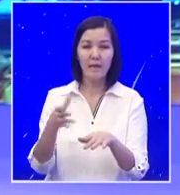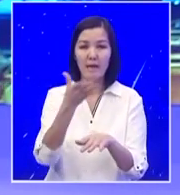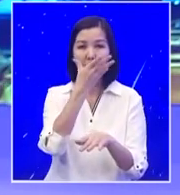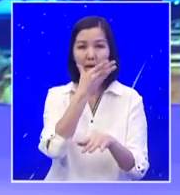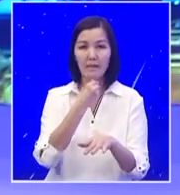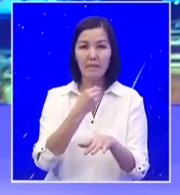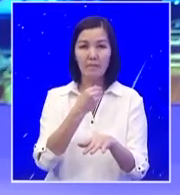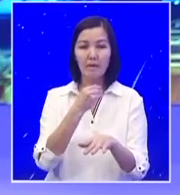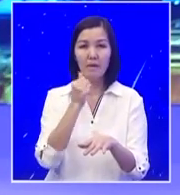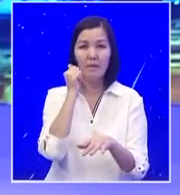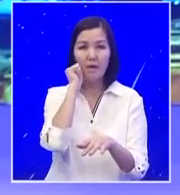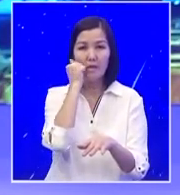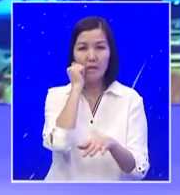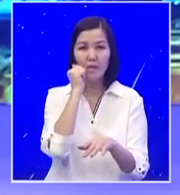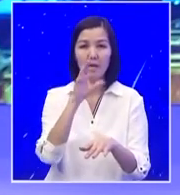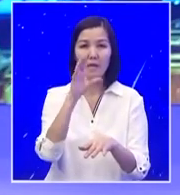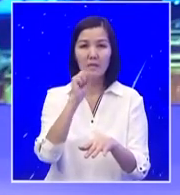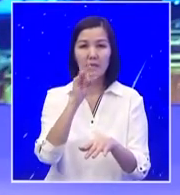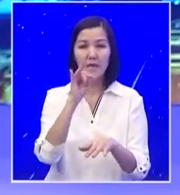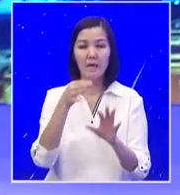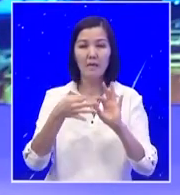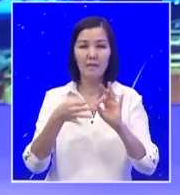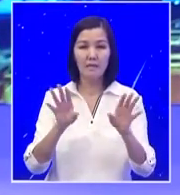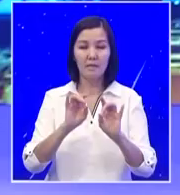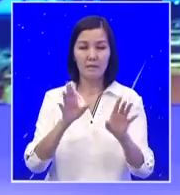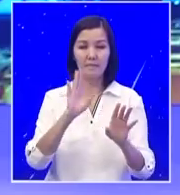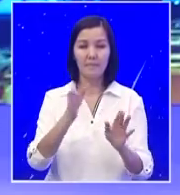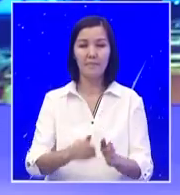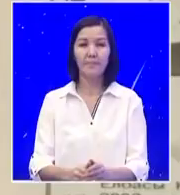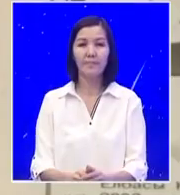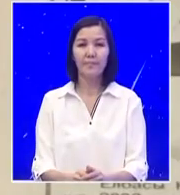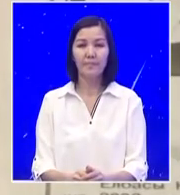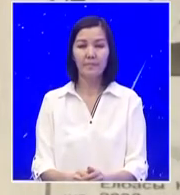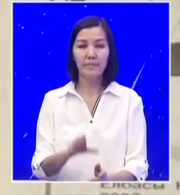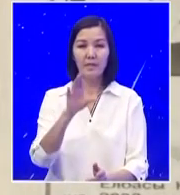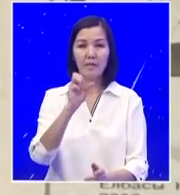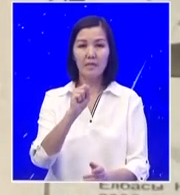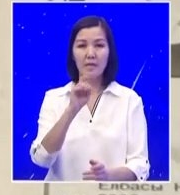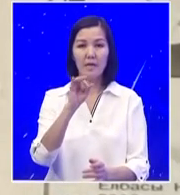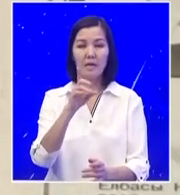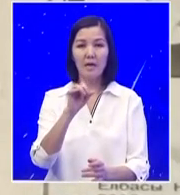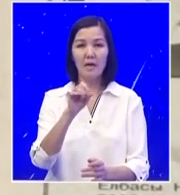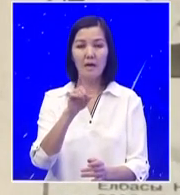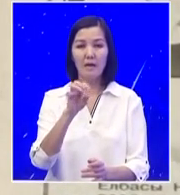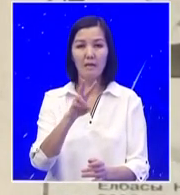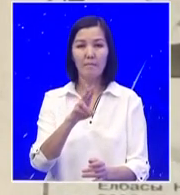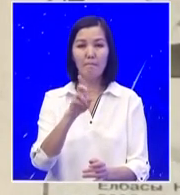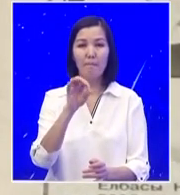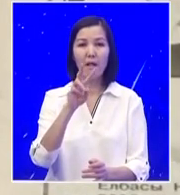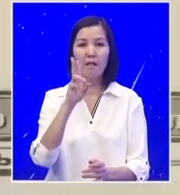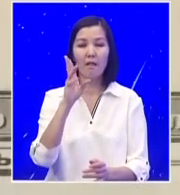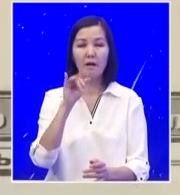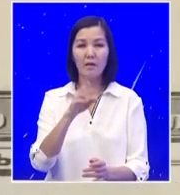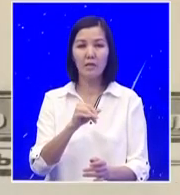отырған асыл әже Сарахан Мұрқаева жайлы келесі сюжеттен көрейік. Сарахан Мұрқаева Балқаш аудандық ауруханасында